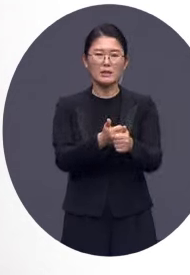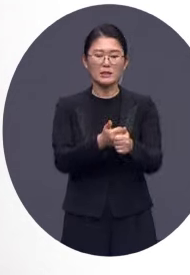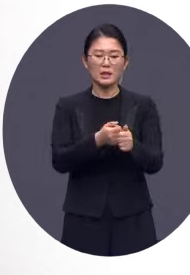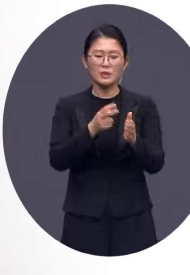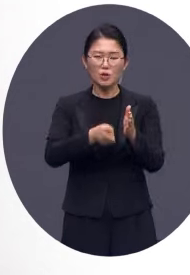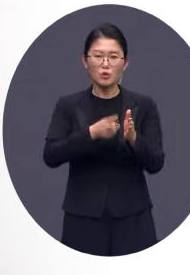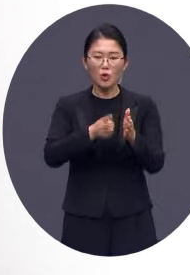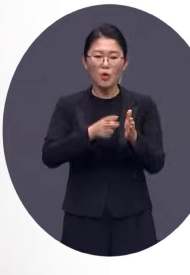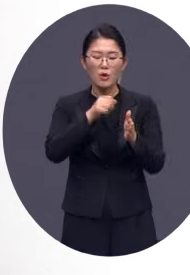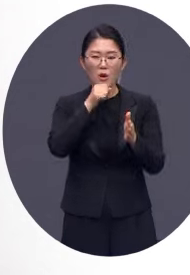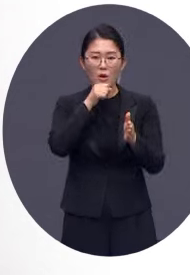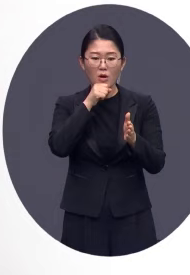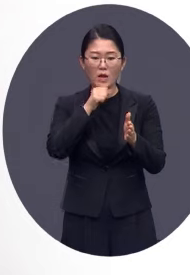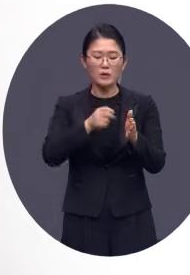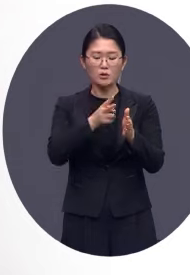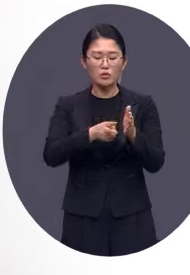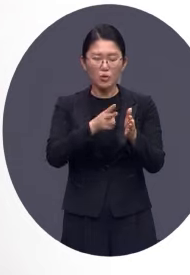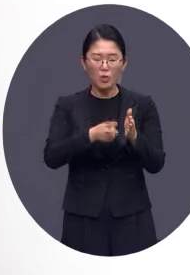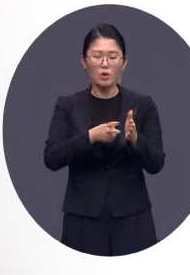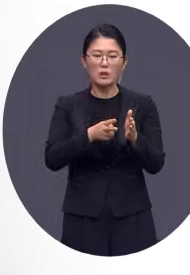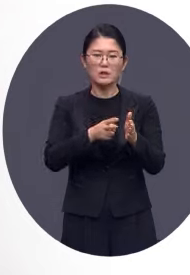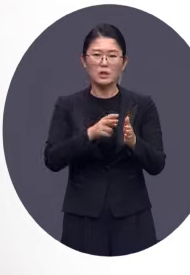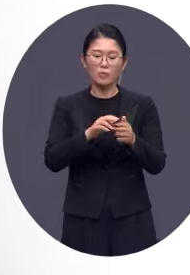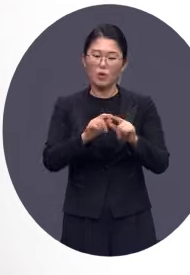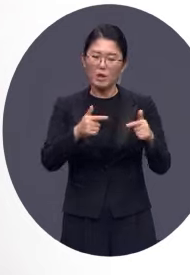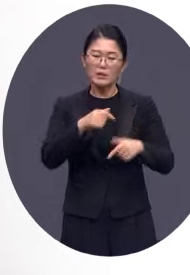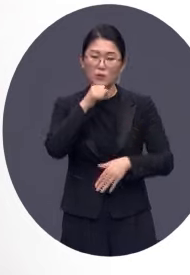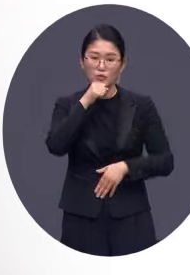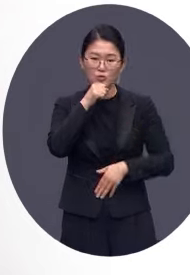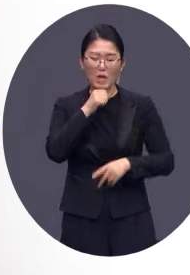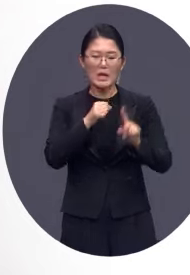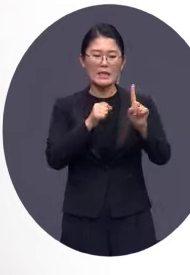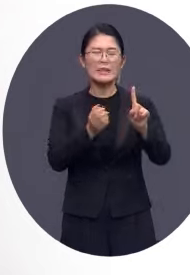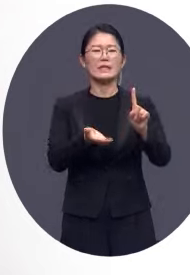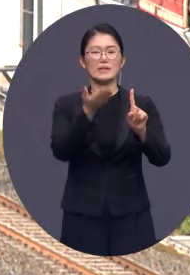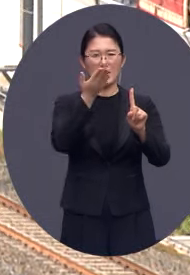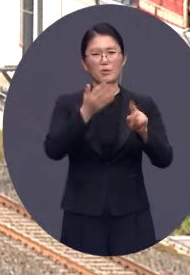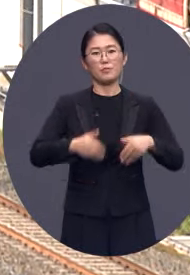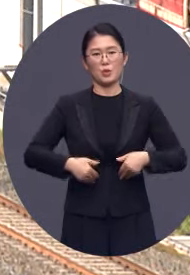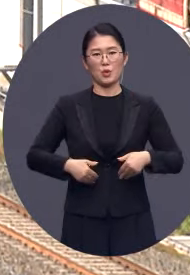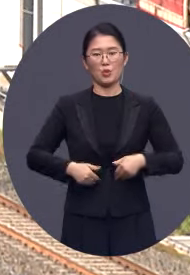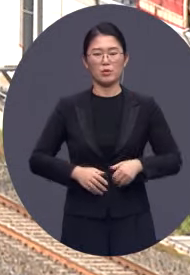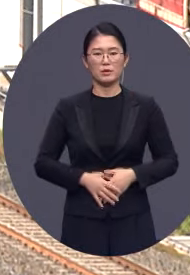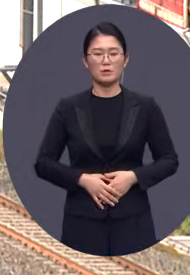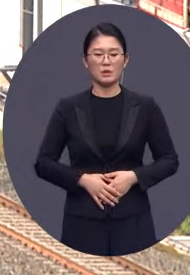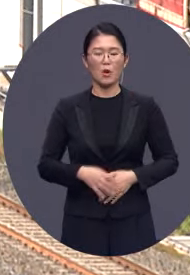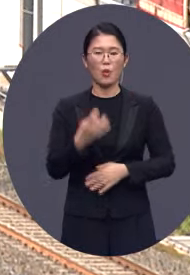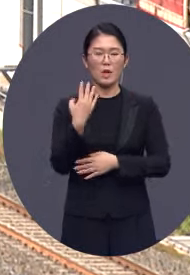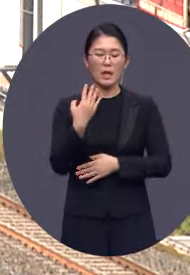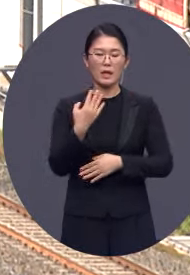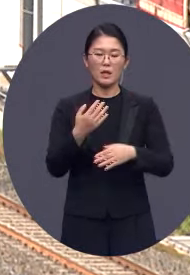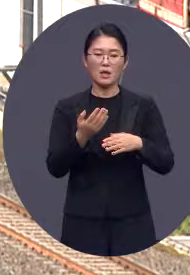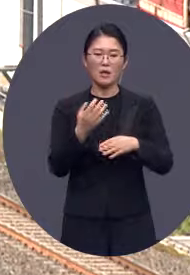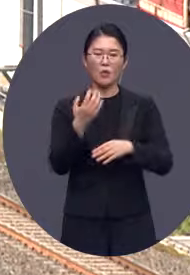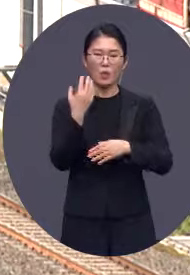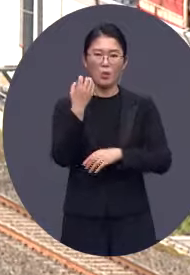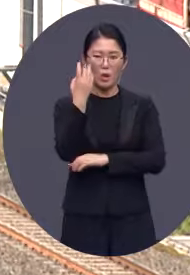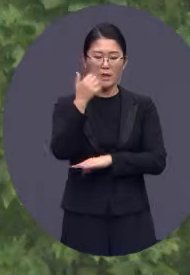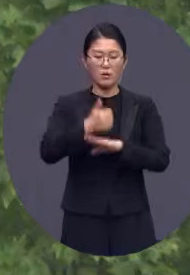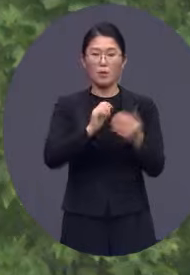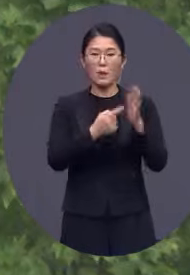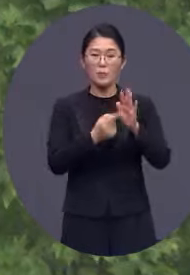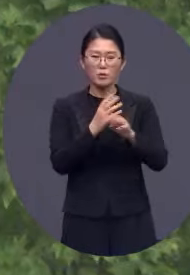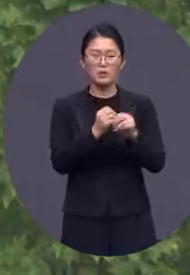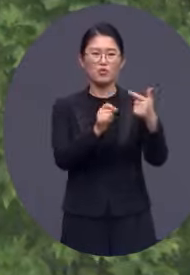신설에 필요한 비용 대비 편익이 1 이상 나와야 건설할 수 있기 때문입니다. 당초 지난 6월 말 발표